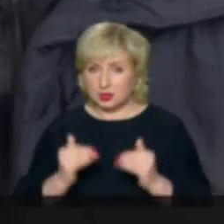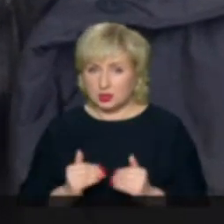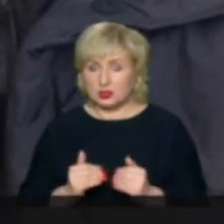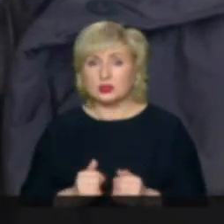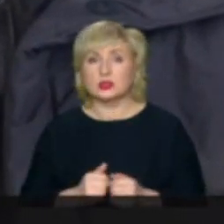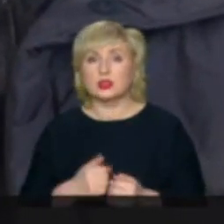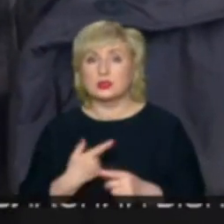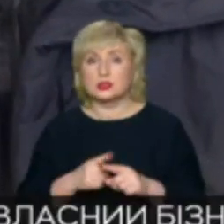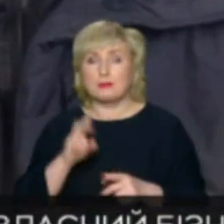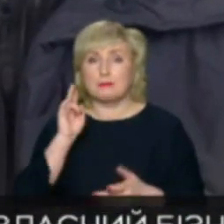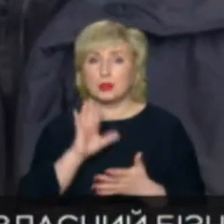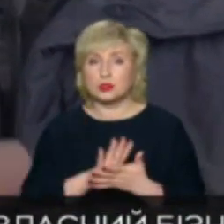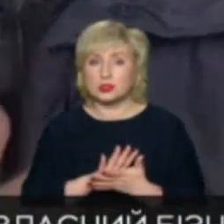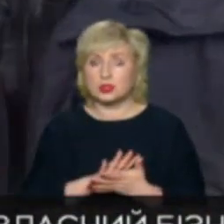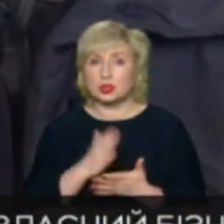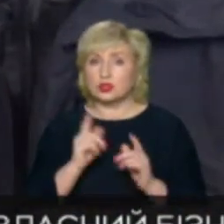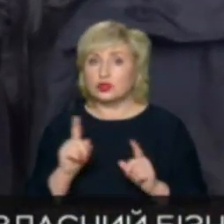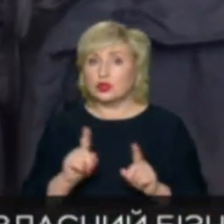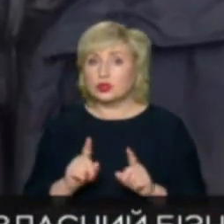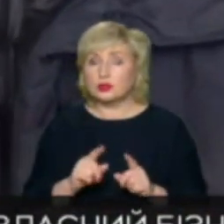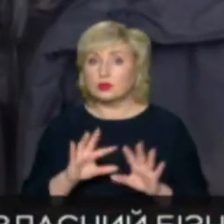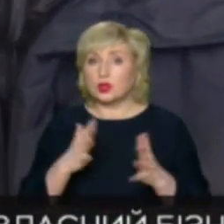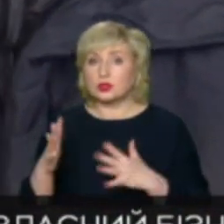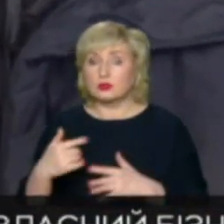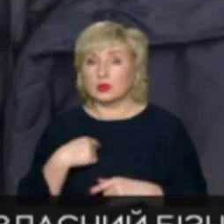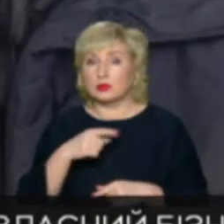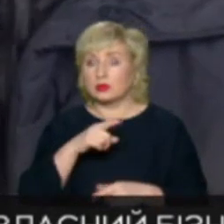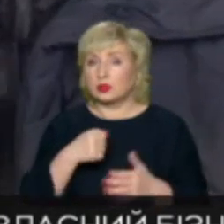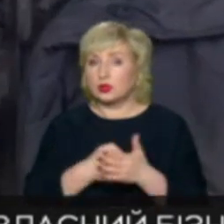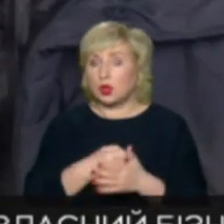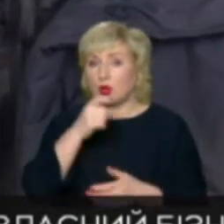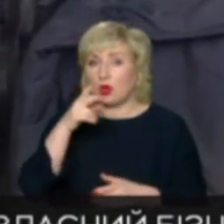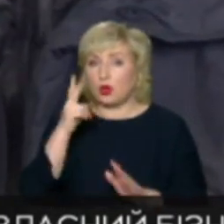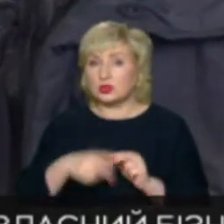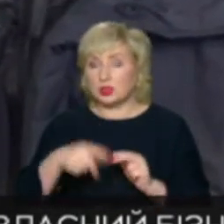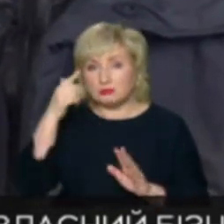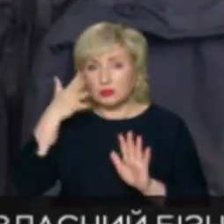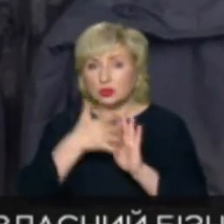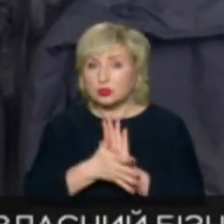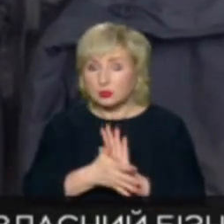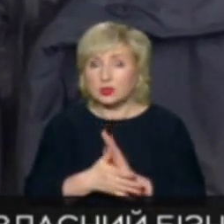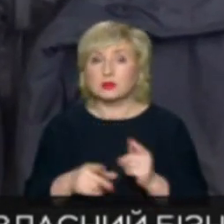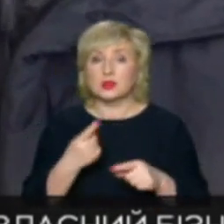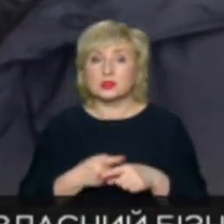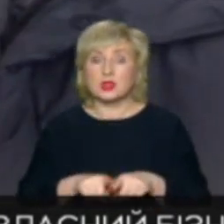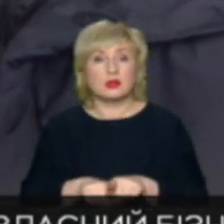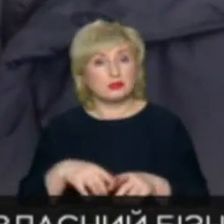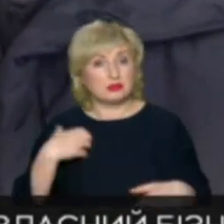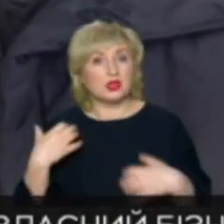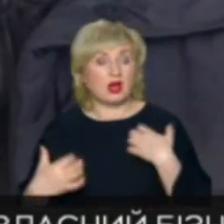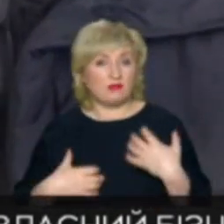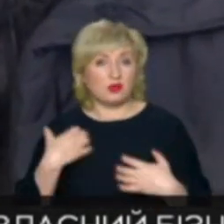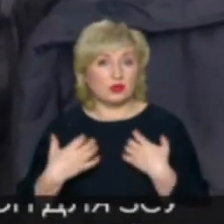Це постійно, знаєте, якщо щось відбувається, що ми не до кінця розуміємо, то це таку тривогу в нас,